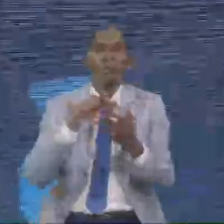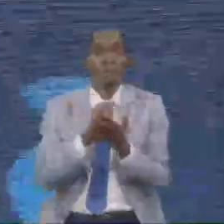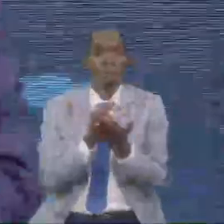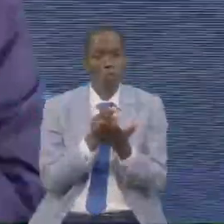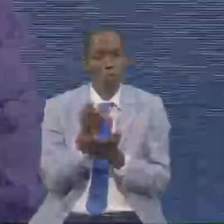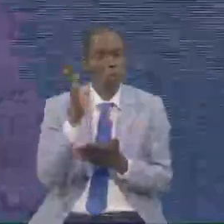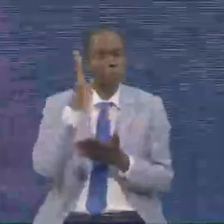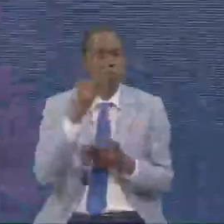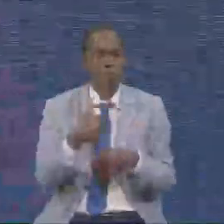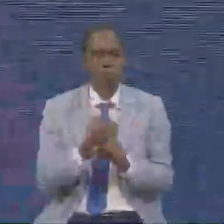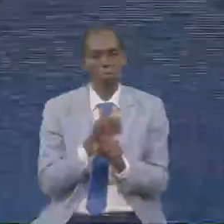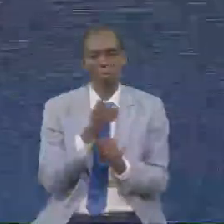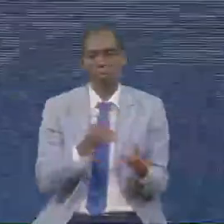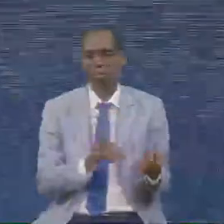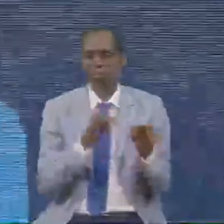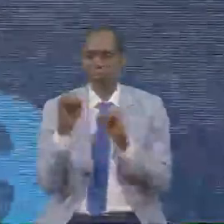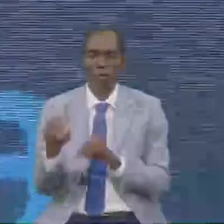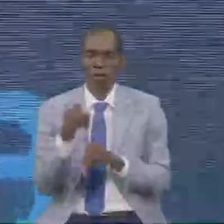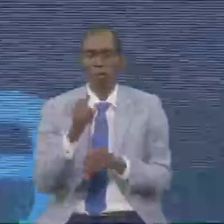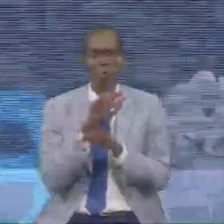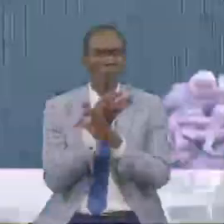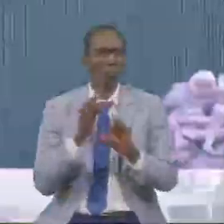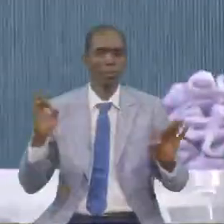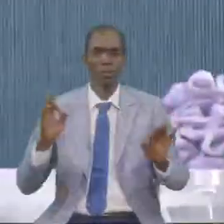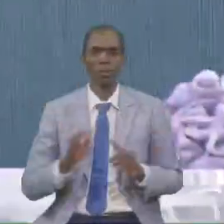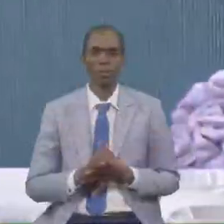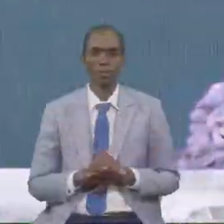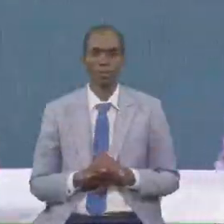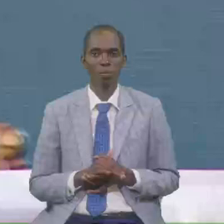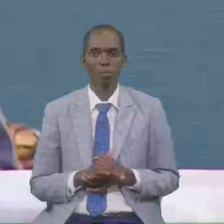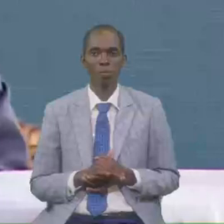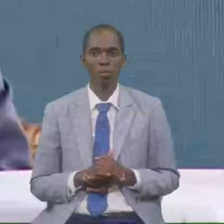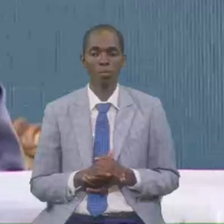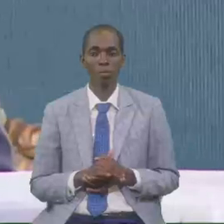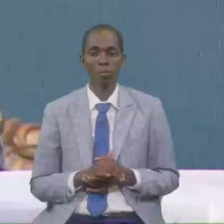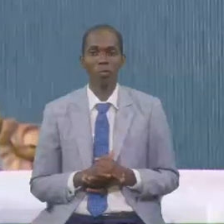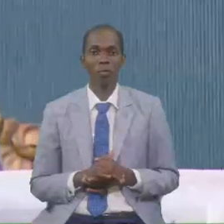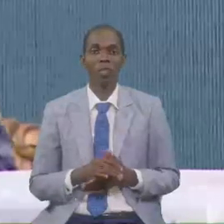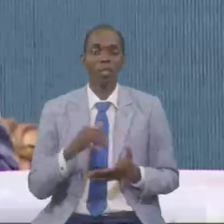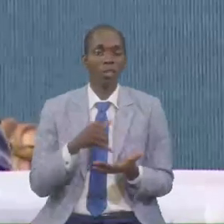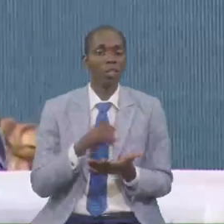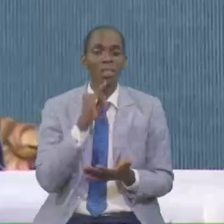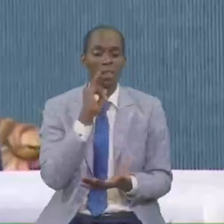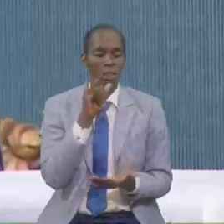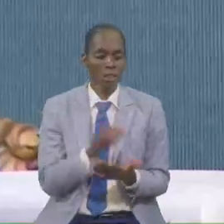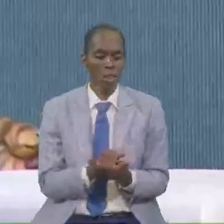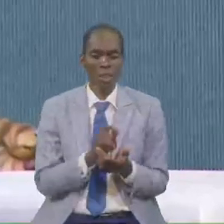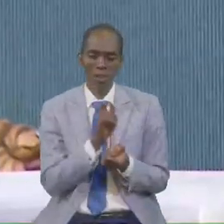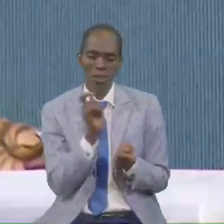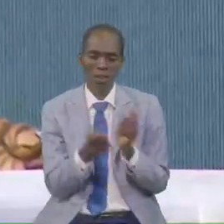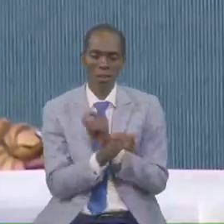Vous connaîtrez la vérité du ciel. Et cette vérité vous affranchira. C'est cette vérité